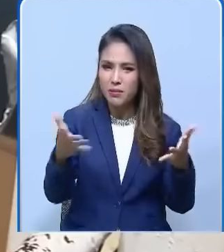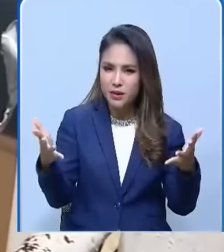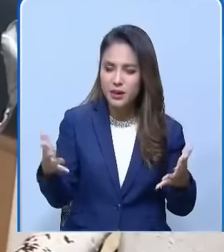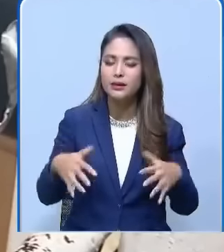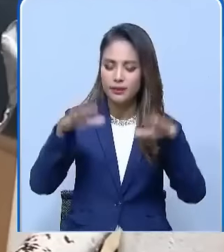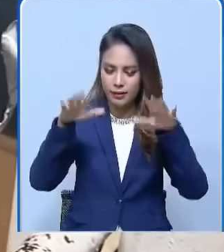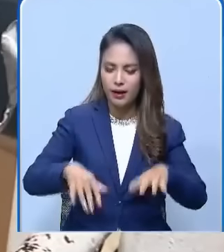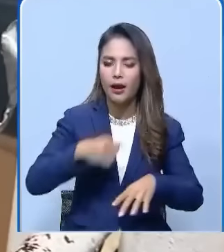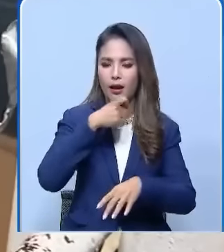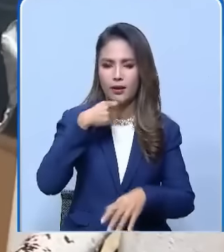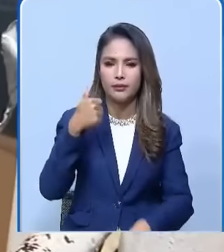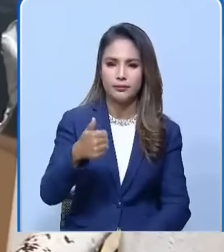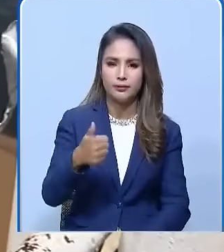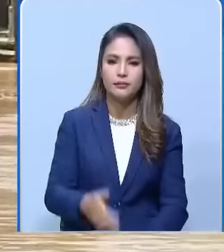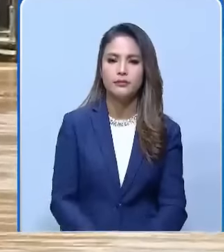ำดับครับ